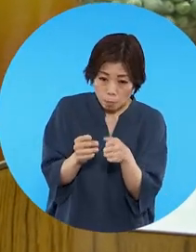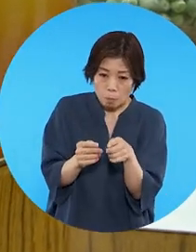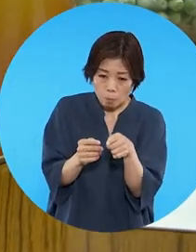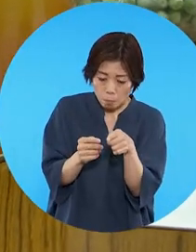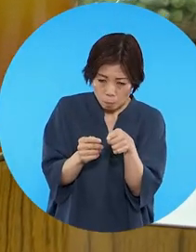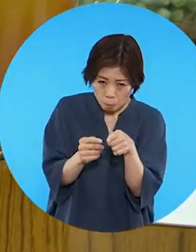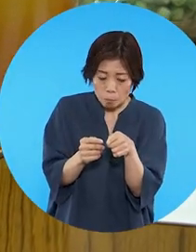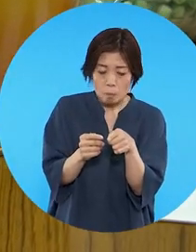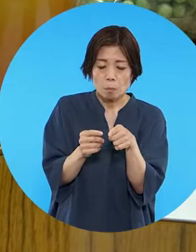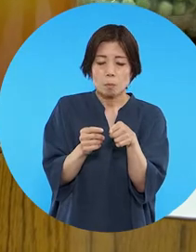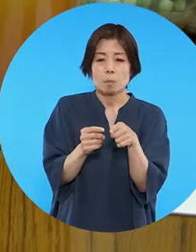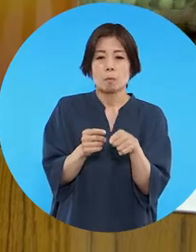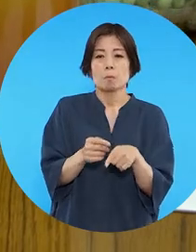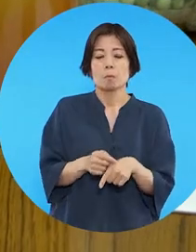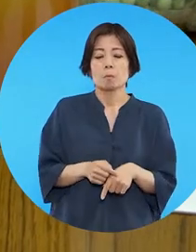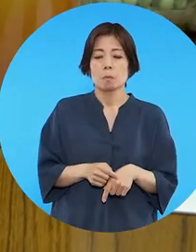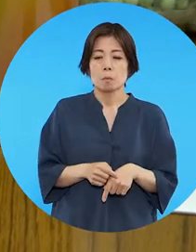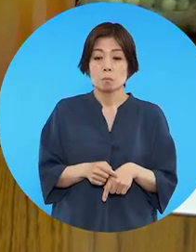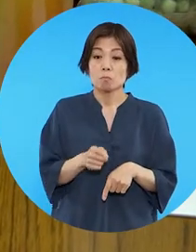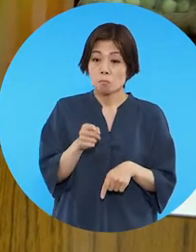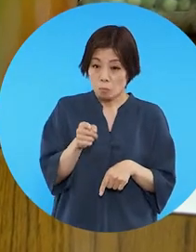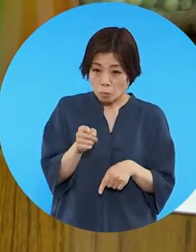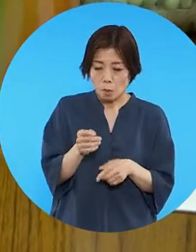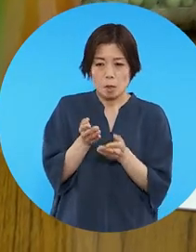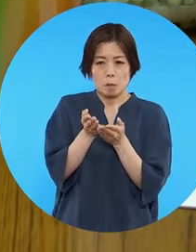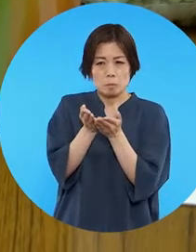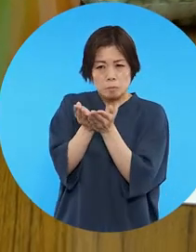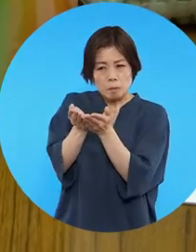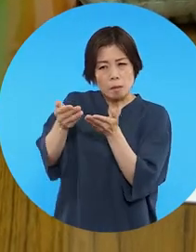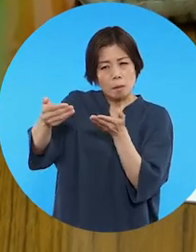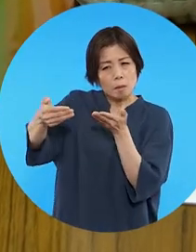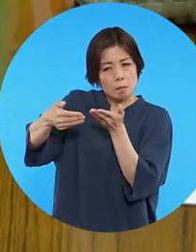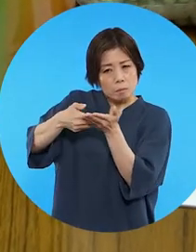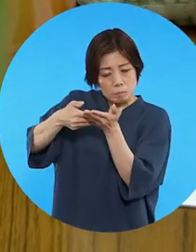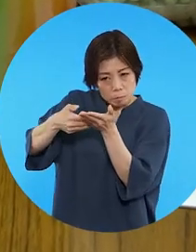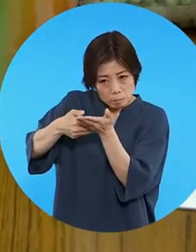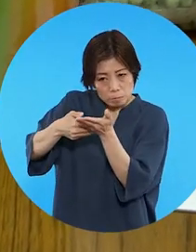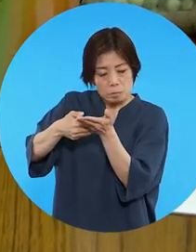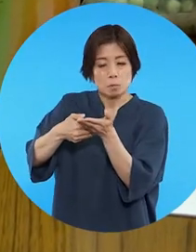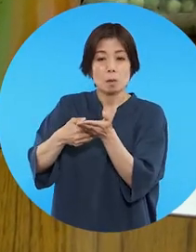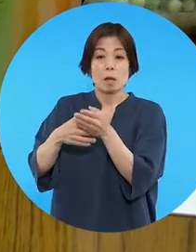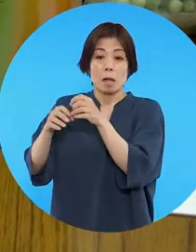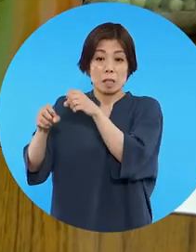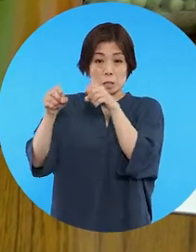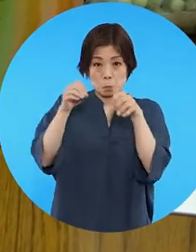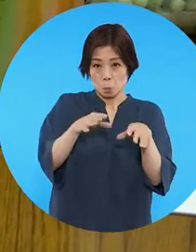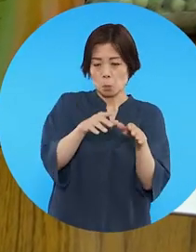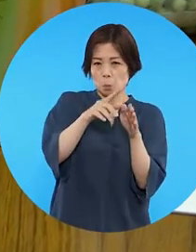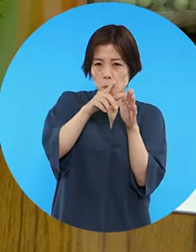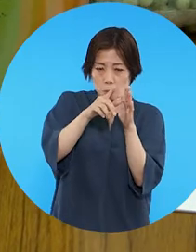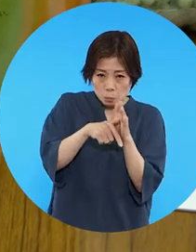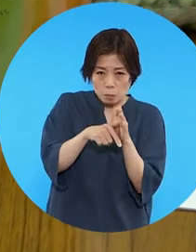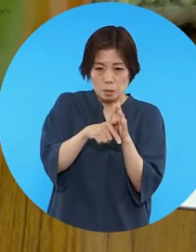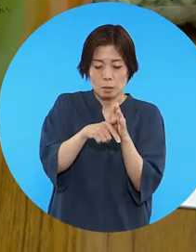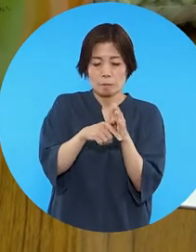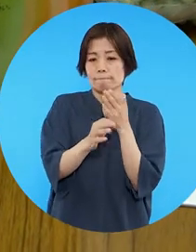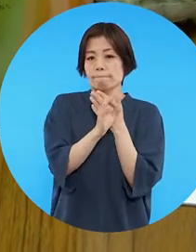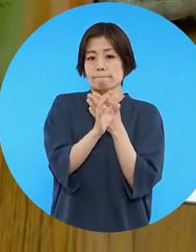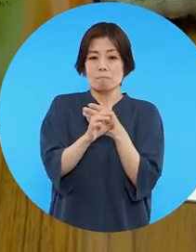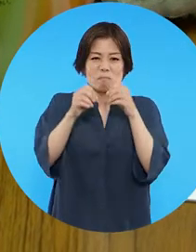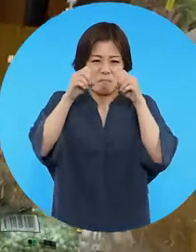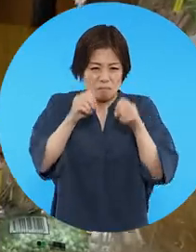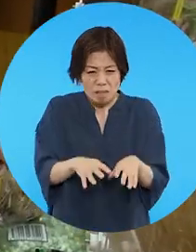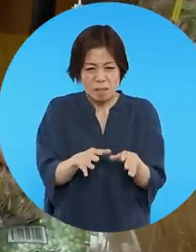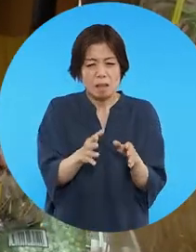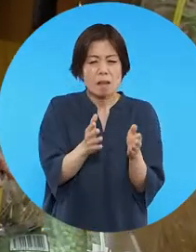い、へこんでますね、 はい、 これはですね輸入の途中ですとかあるいは移動の途中だとかですね、はい、例えば落とし